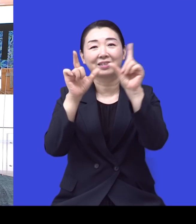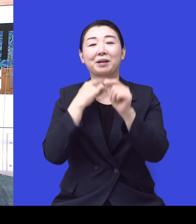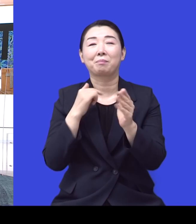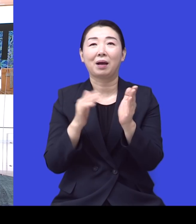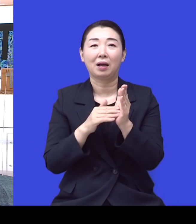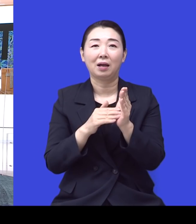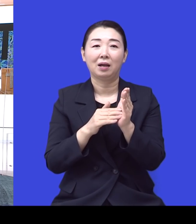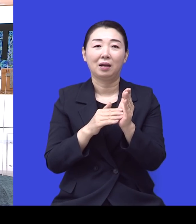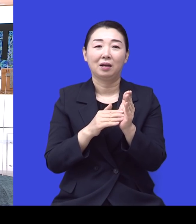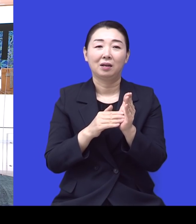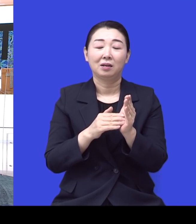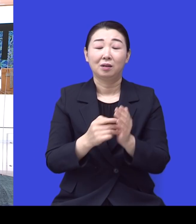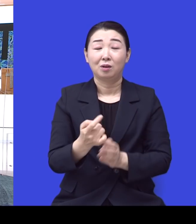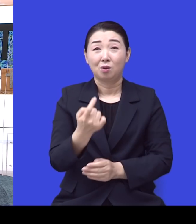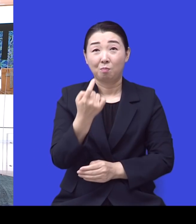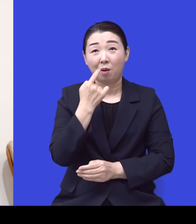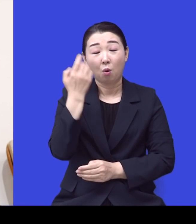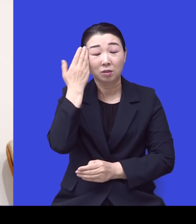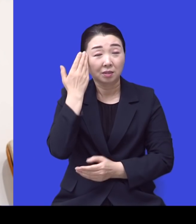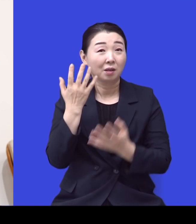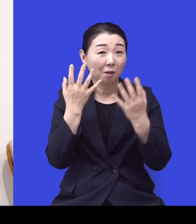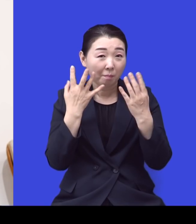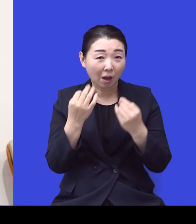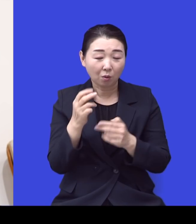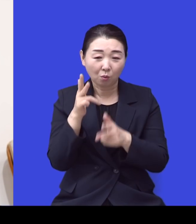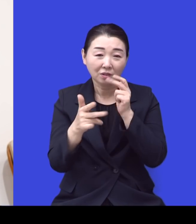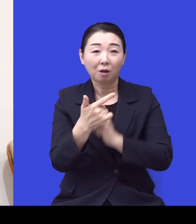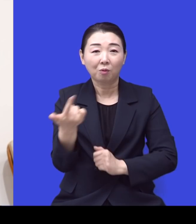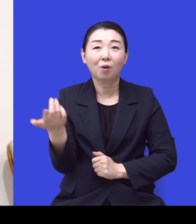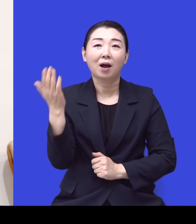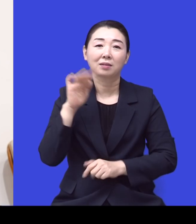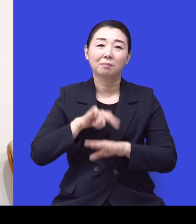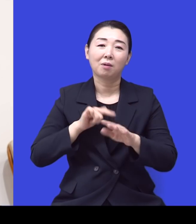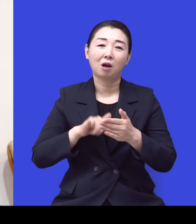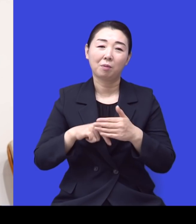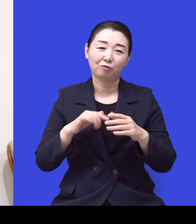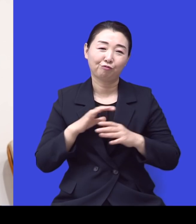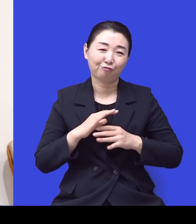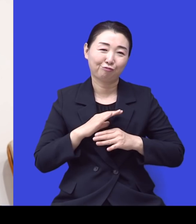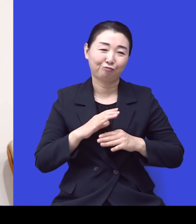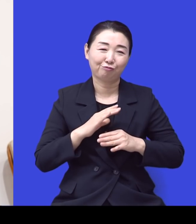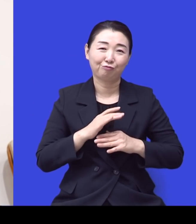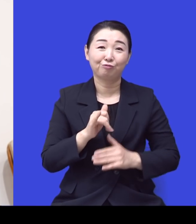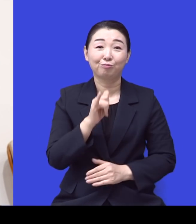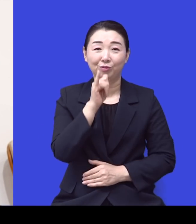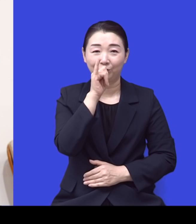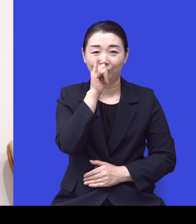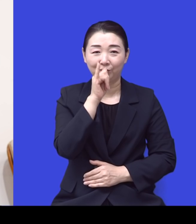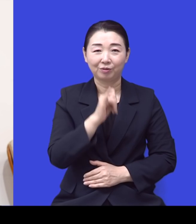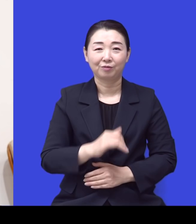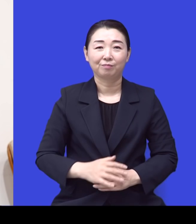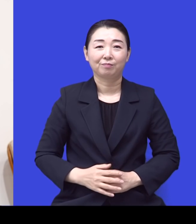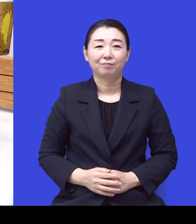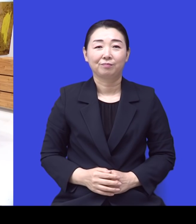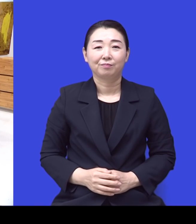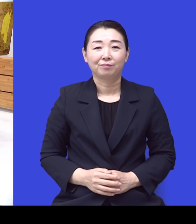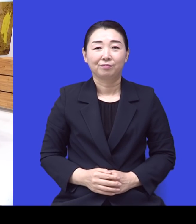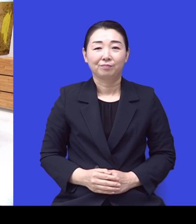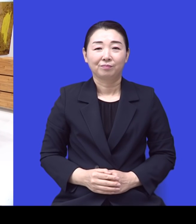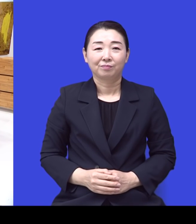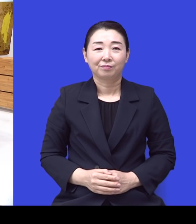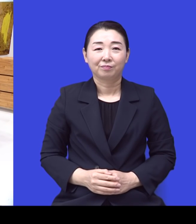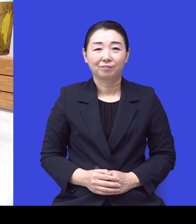배우고 그렇게 크게 사업을 하셨지만은 네. 늘 마음에는 두려움과 예. 그런 염려 속에 사셨던 것 같아요.